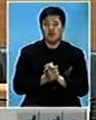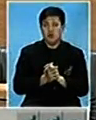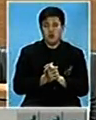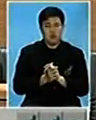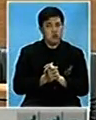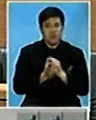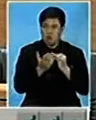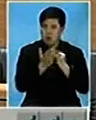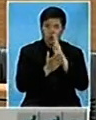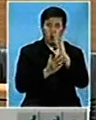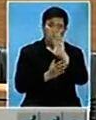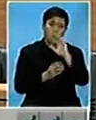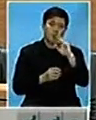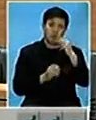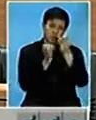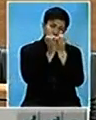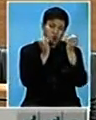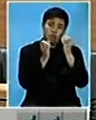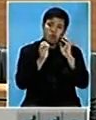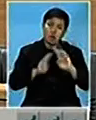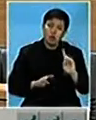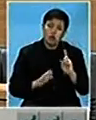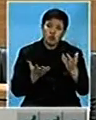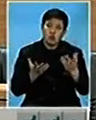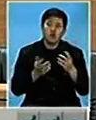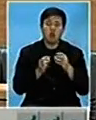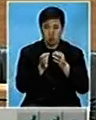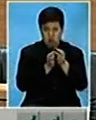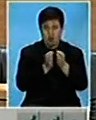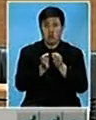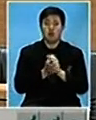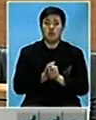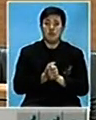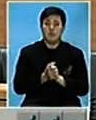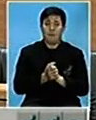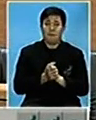ของรัฐธรรมนูญอย่างไรเป็นต้นผมขออนุญาต